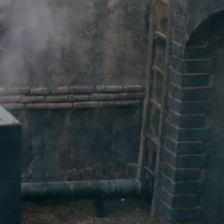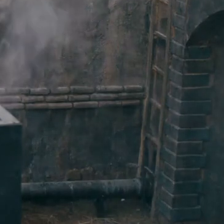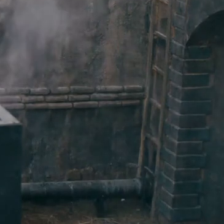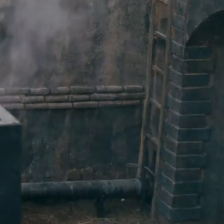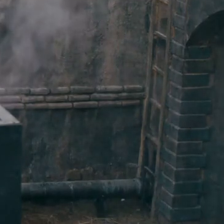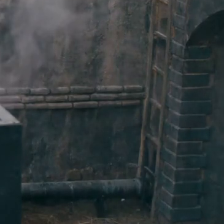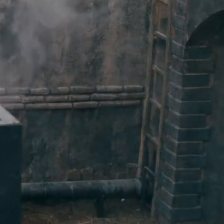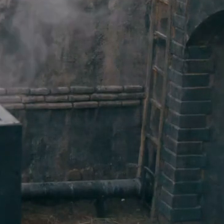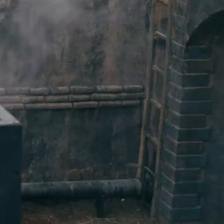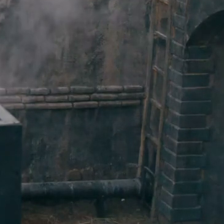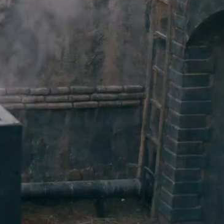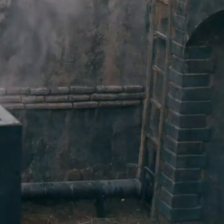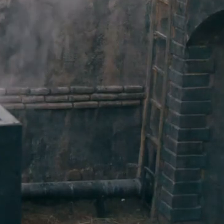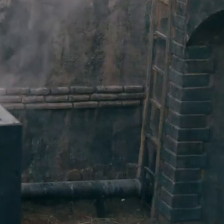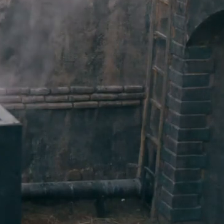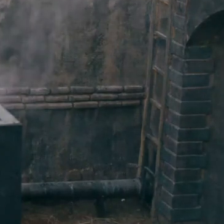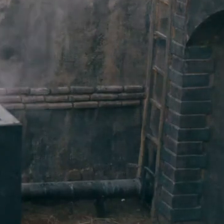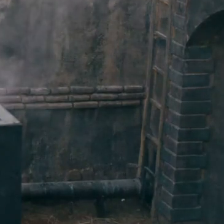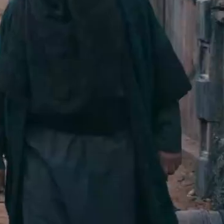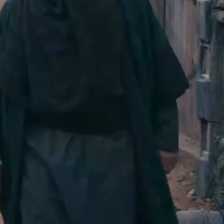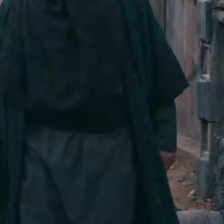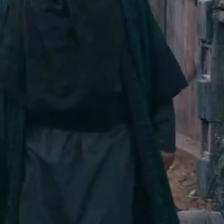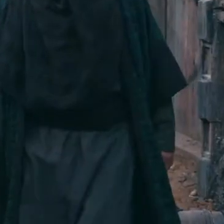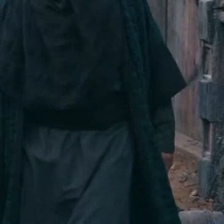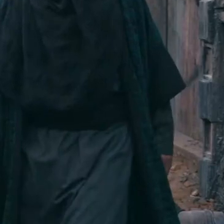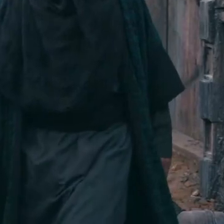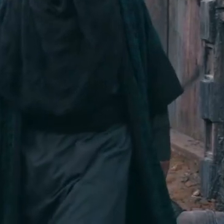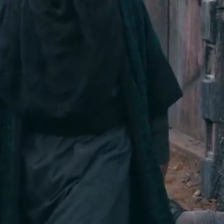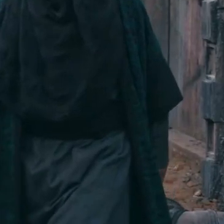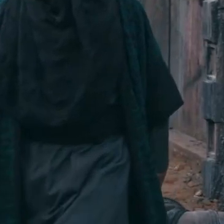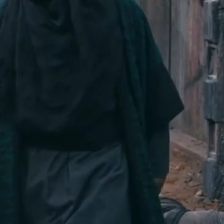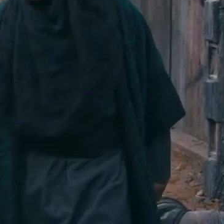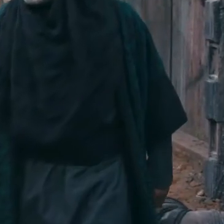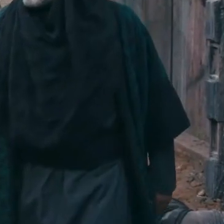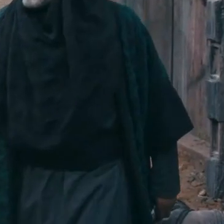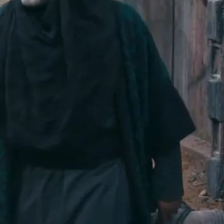Geride bekleyen Zeynep ve diğerleri de hareketlenerek uzaklaşmaya başladı.